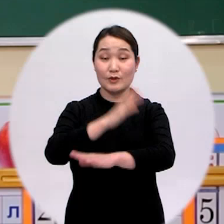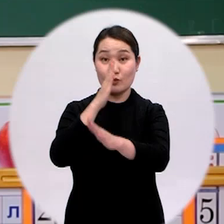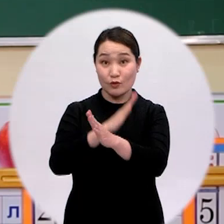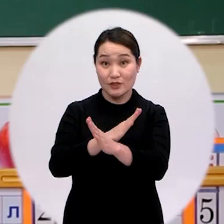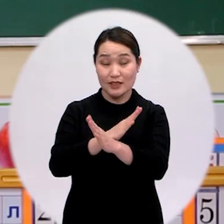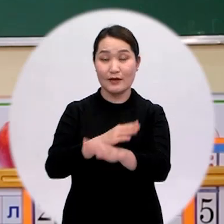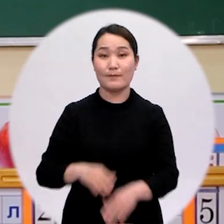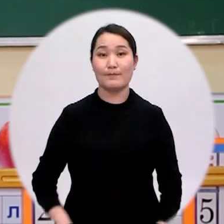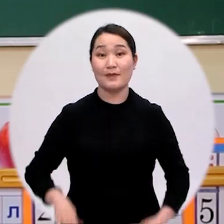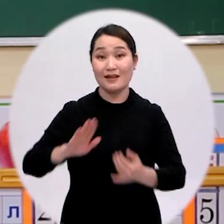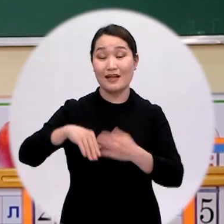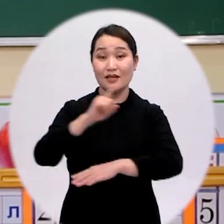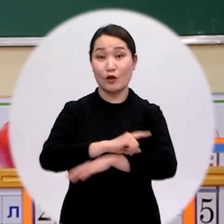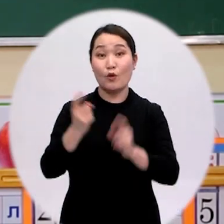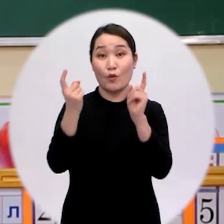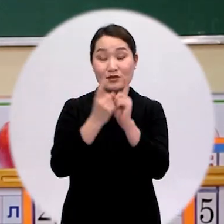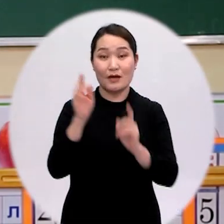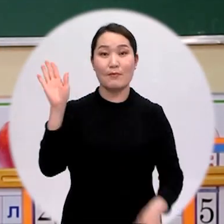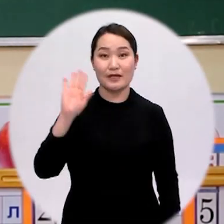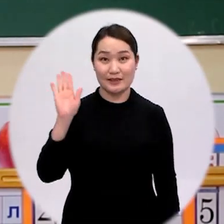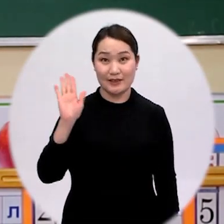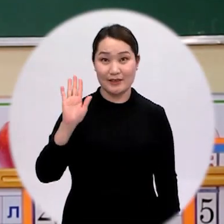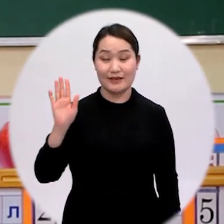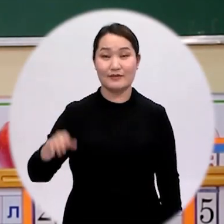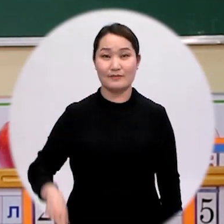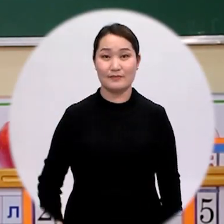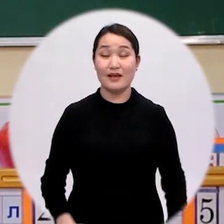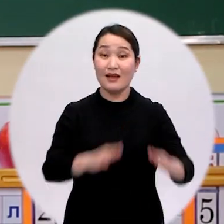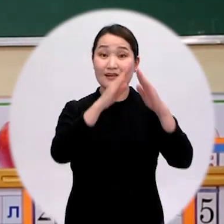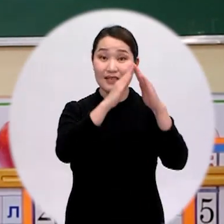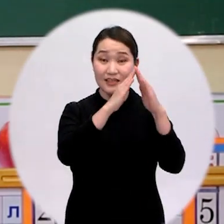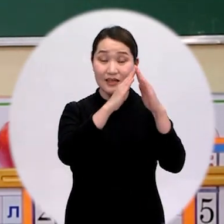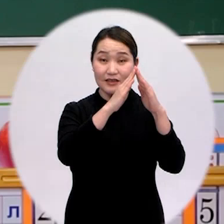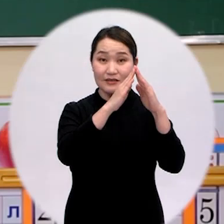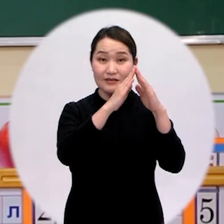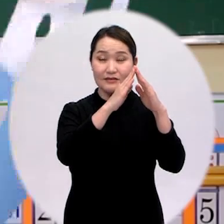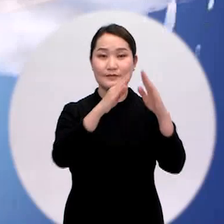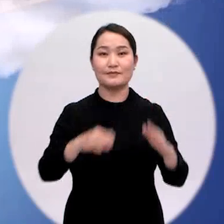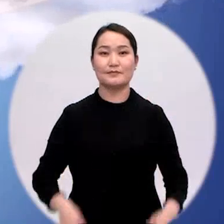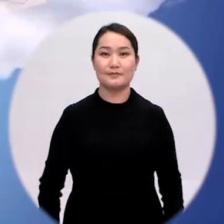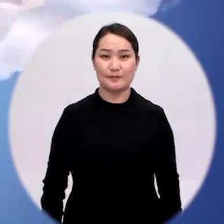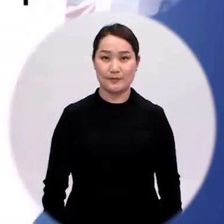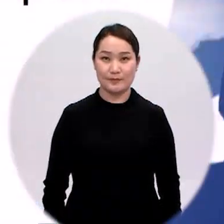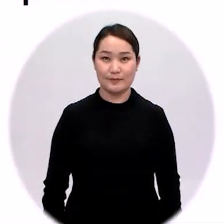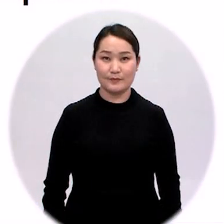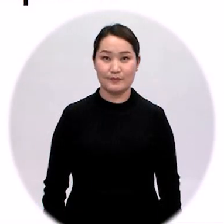үүгээр өндөрлөж байна. Дараагийн хичээл хүртэл баяртай хүүхдүүдээ. Гэрийн даалгавраа тэмдэглээрэй.